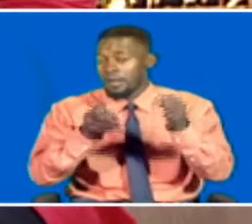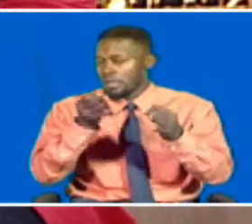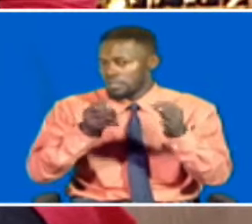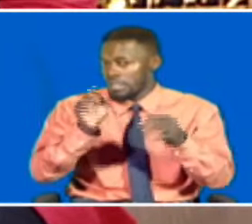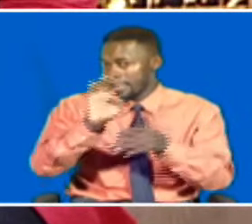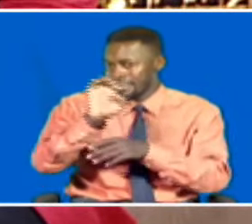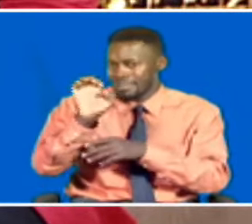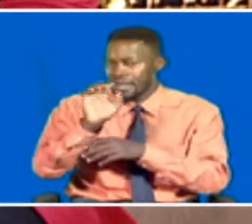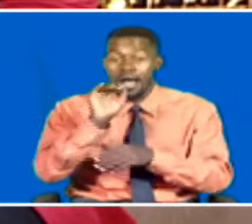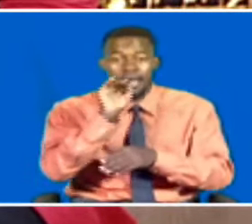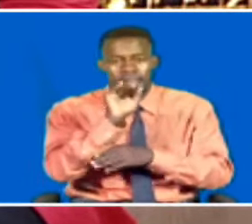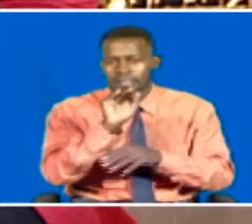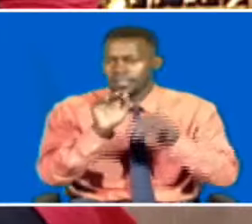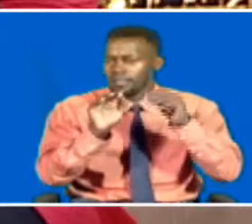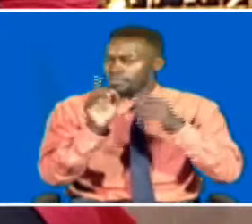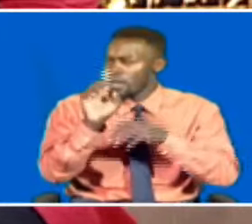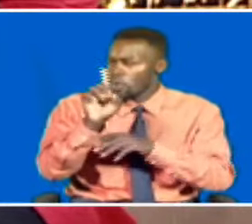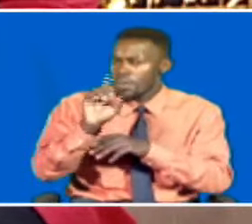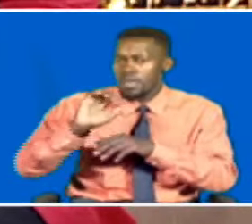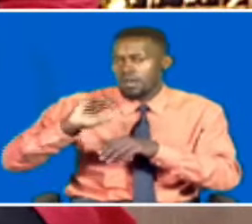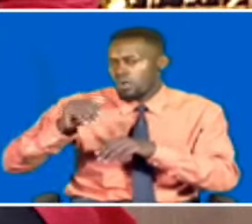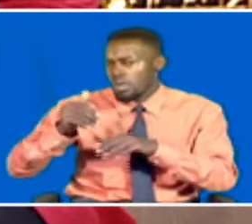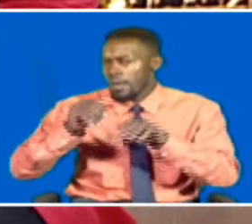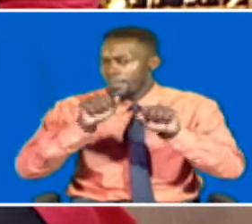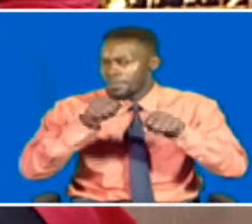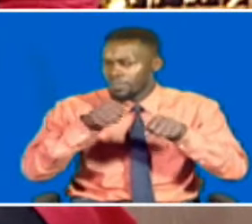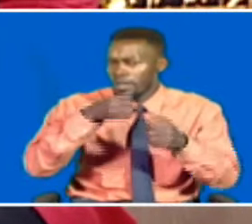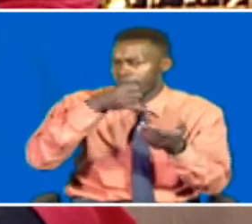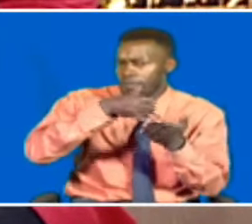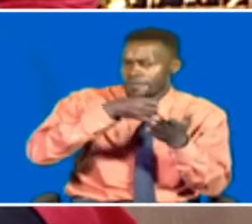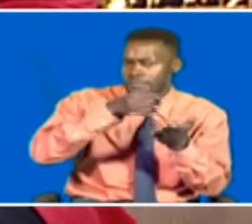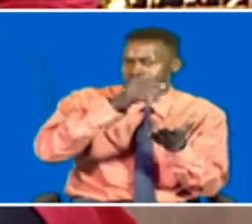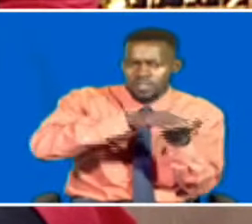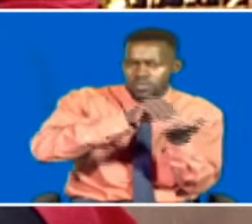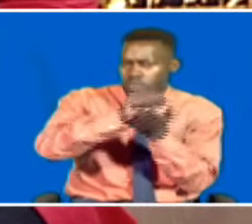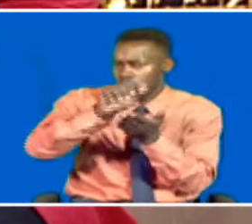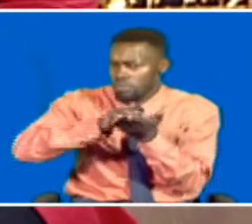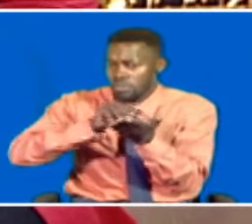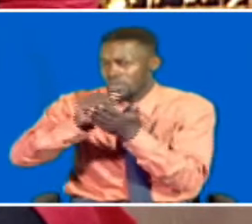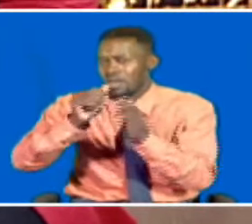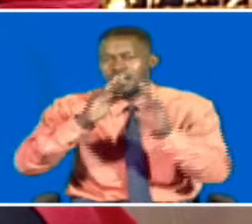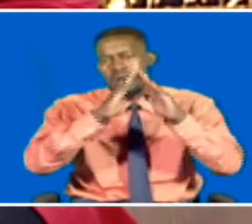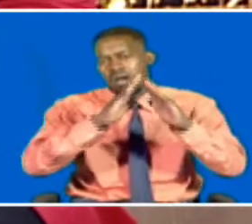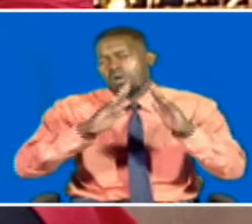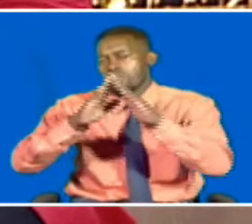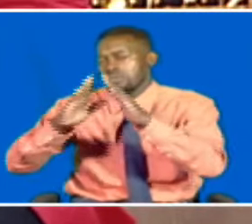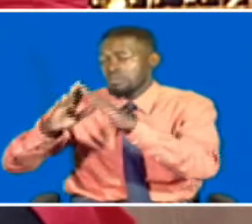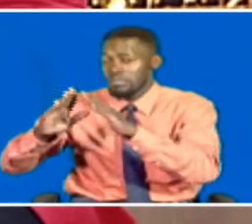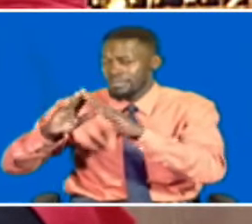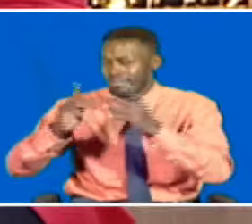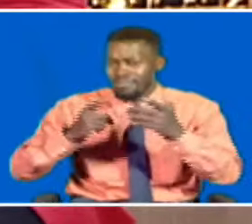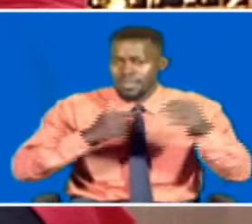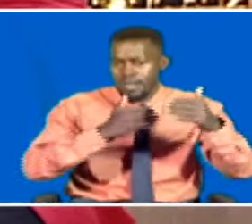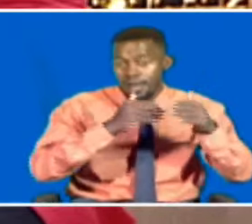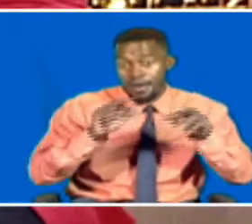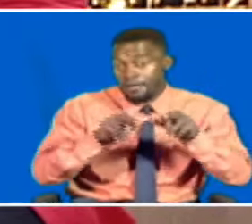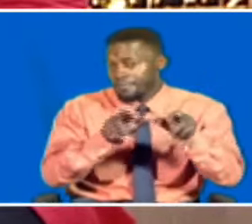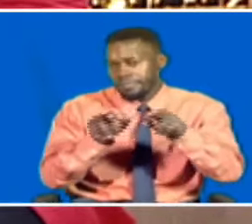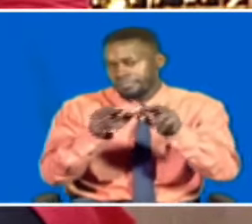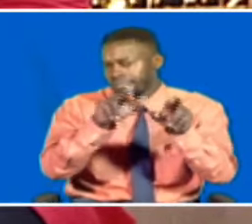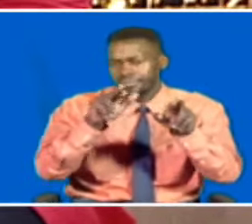kaunti ya Nairobi zingilie kati suala la ubomoaji wa nyumba ambazo ziko karibu na mtu ngong kwa madai kwamba